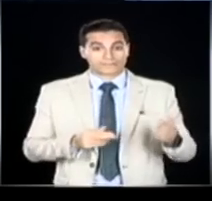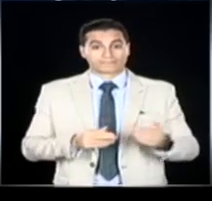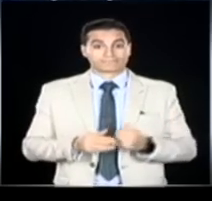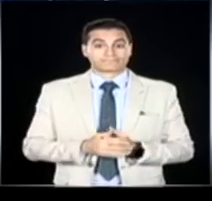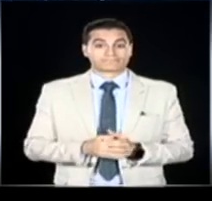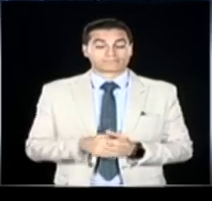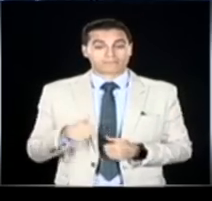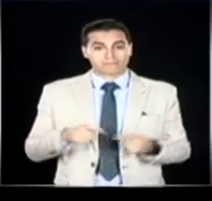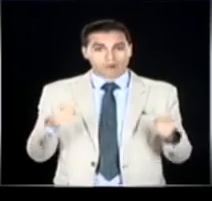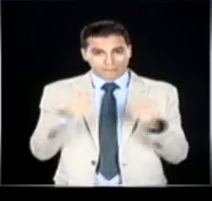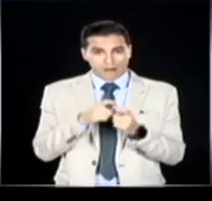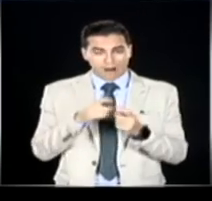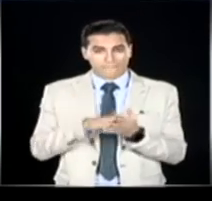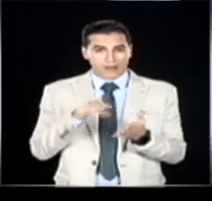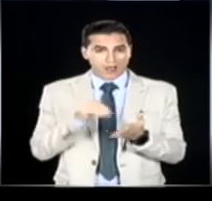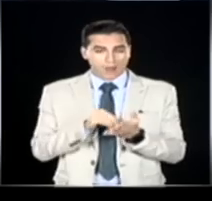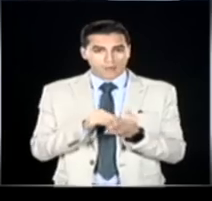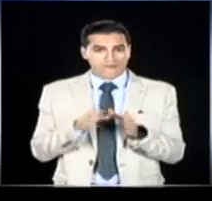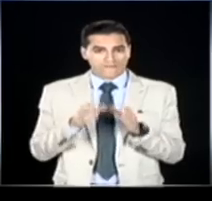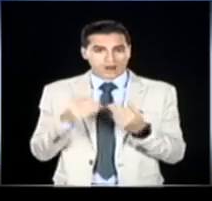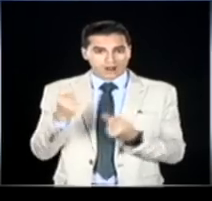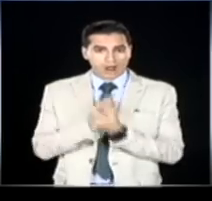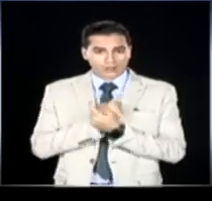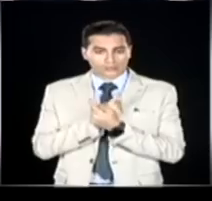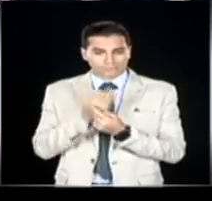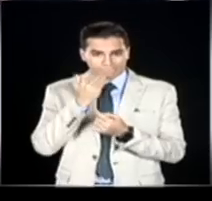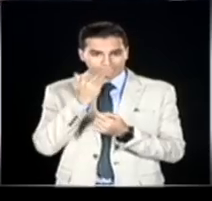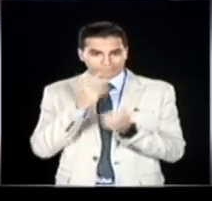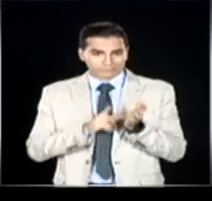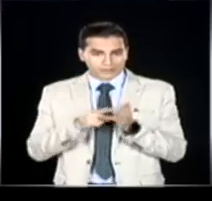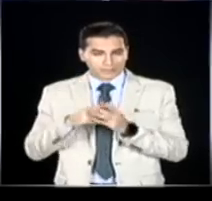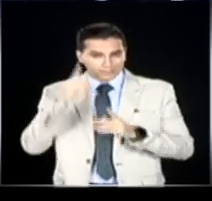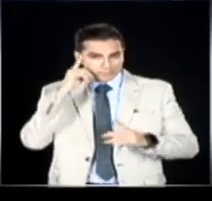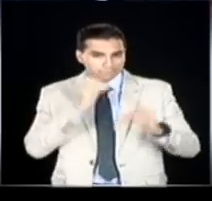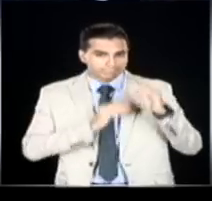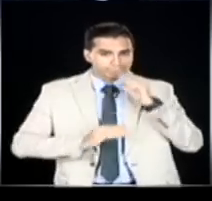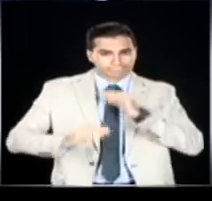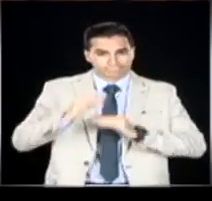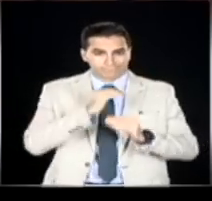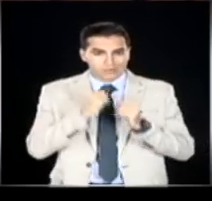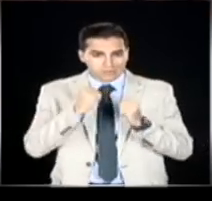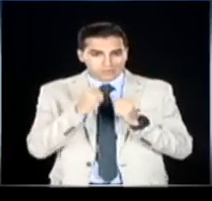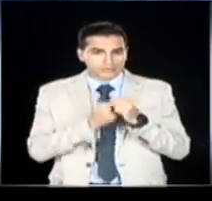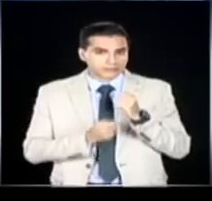المباراه من اولها فريق اسنان واخر الموضوع بهدوء جدا